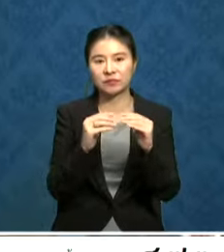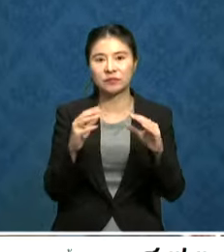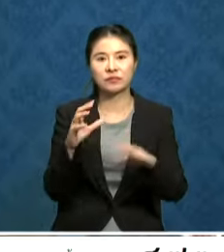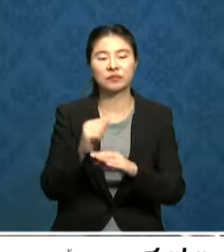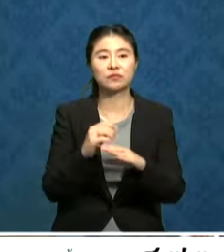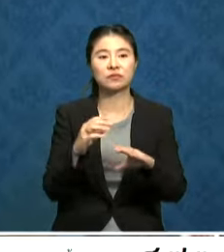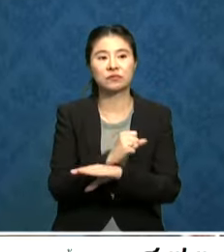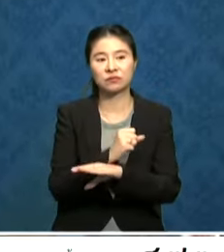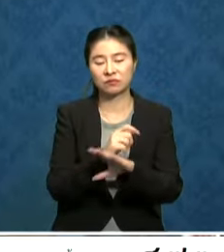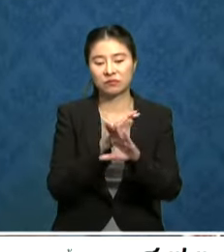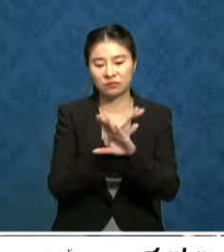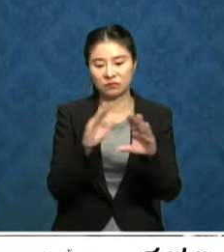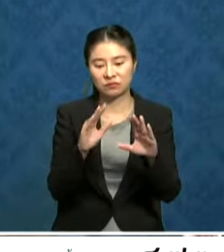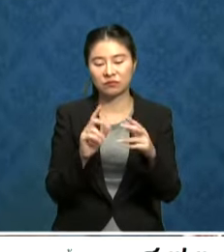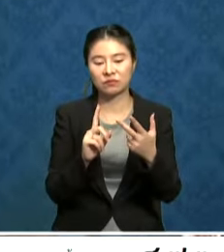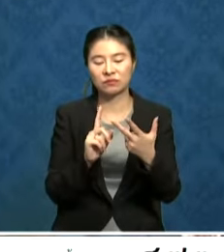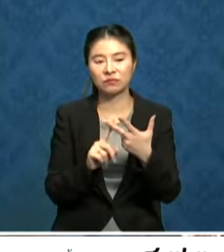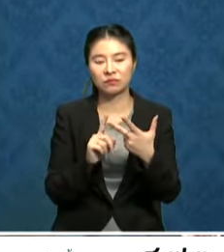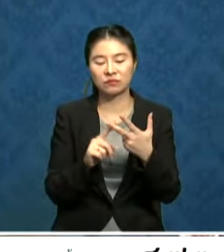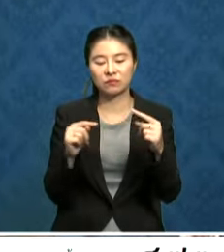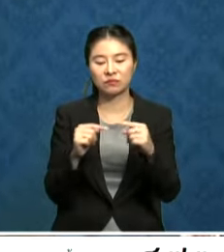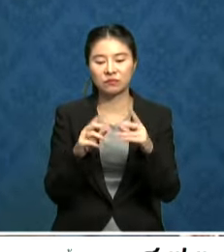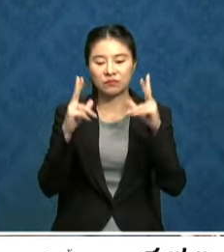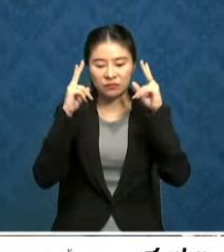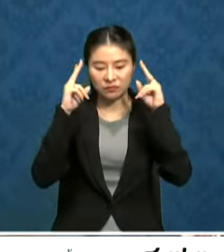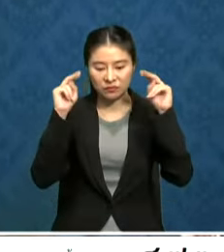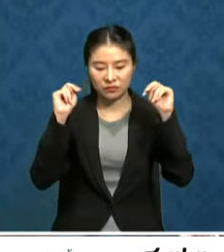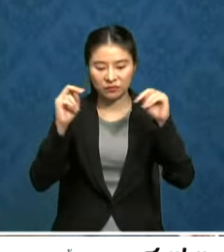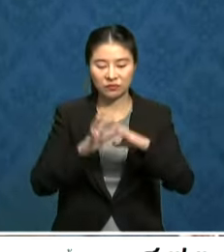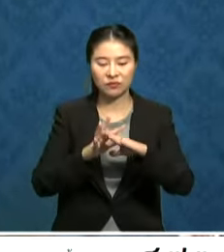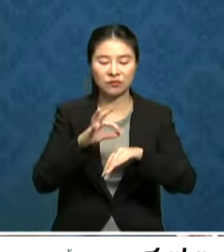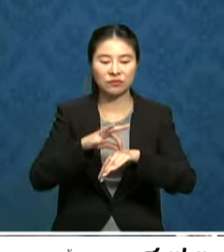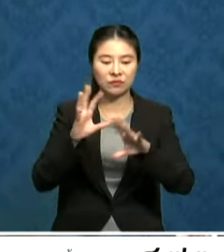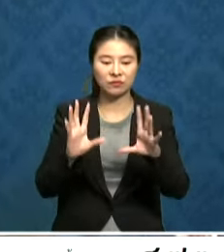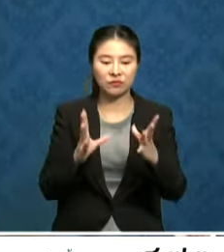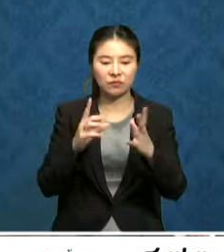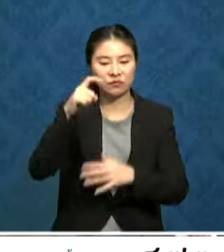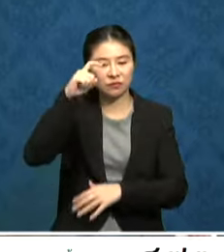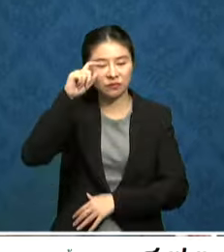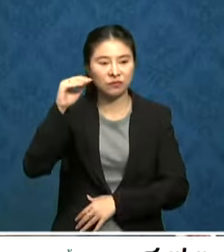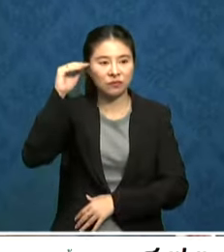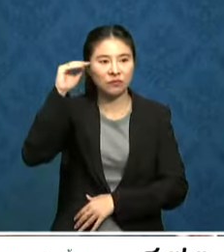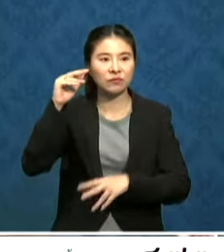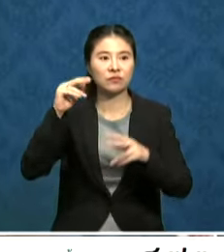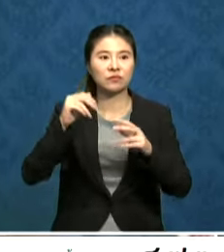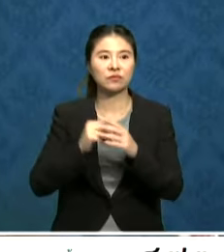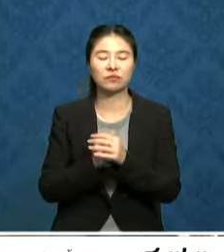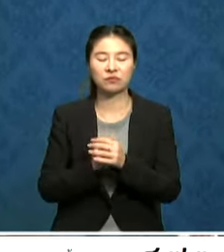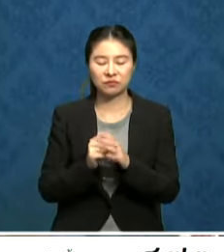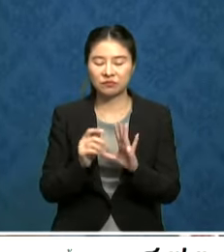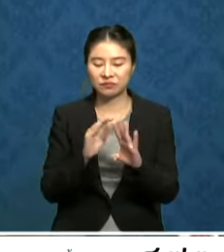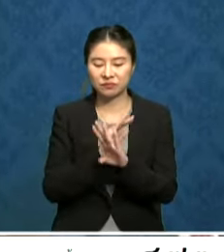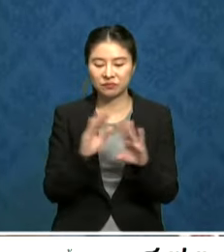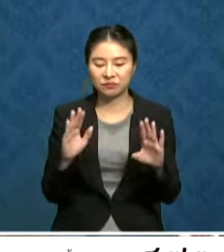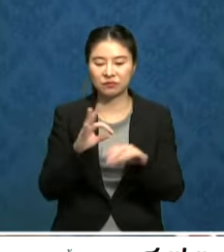เศรษฐาทวีศิลป์พ้นจากตำแหน่งนายกรัฐมนตรีและเหตุการณ์ที่ 3ค่ะคือคำถามที่คุณแพ